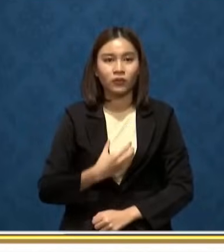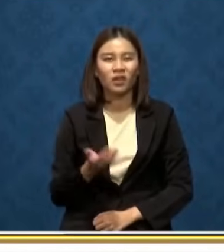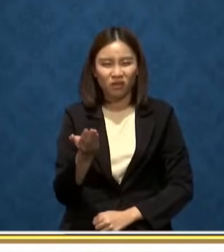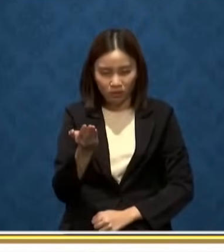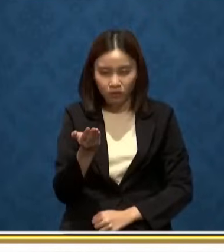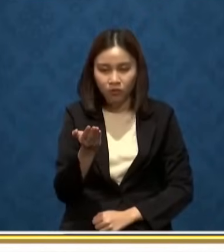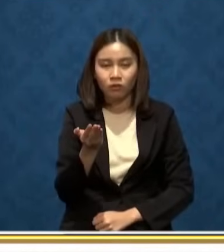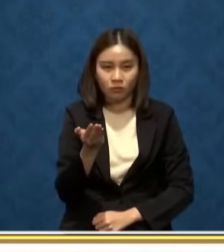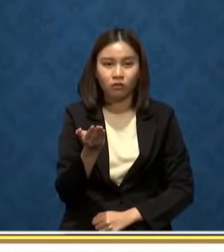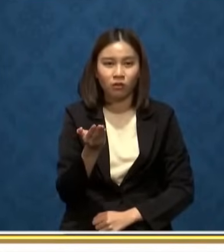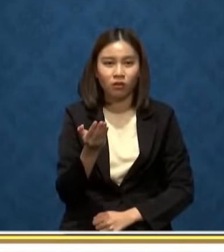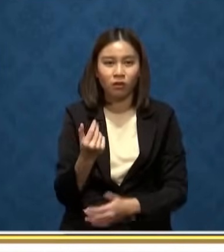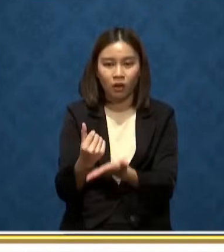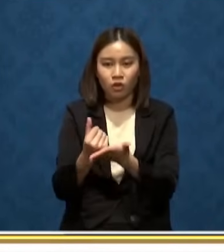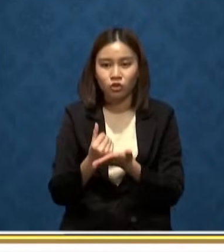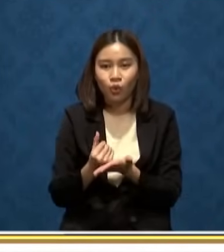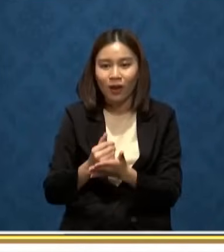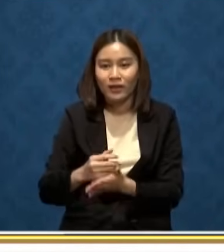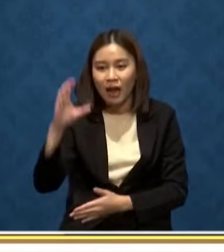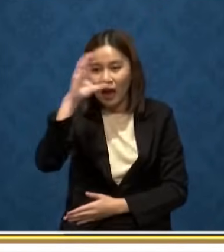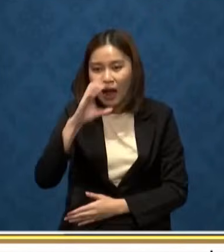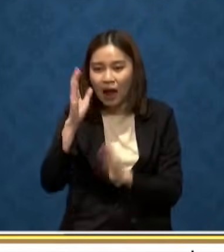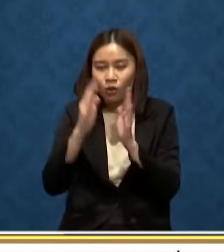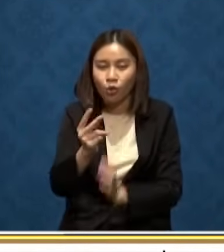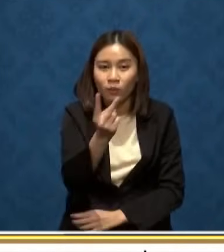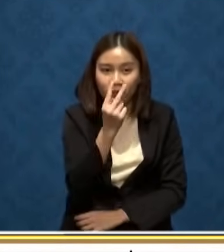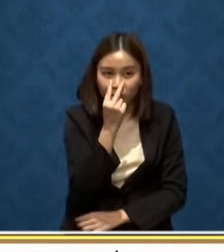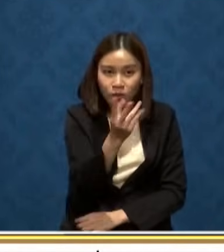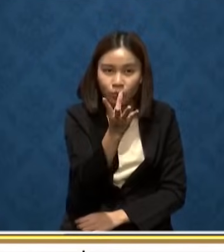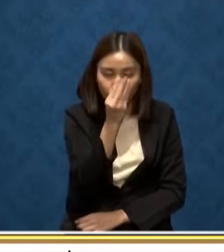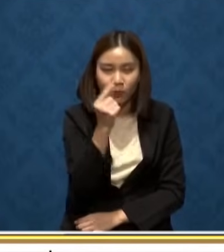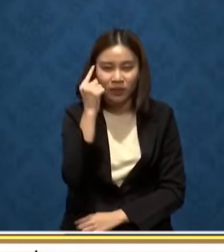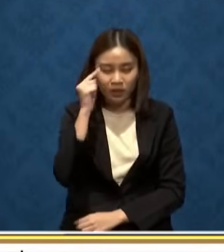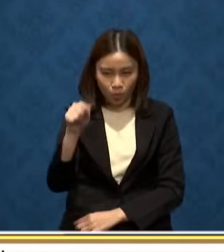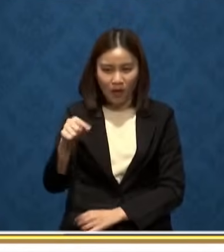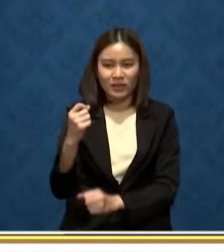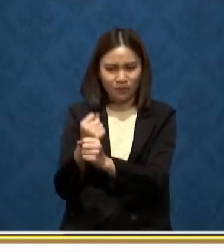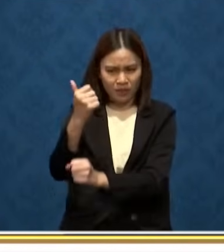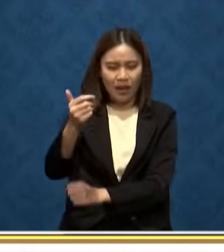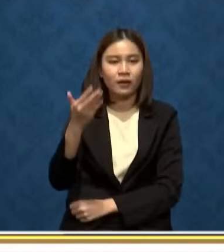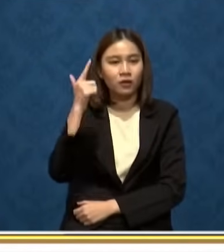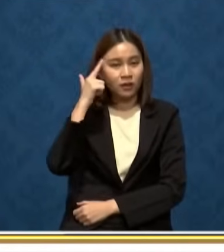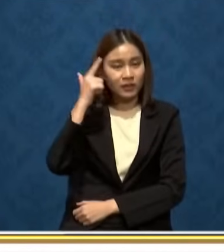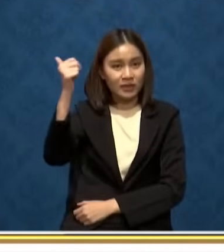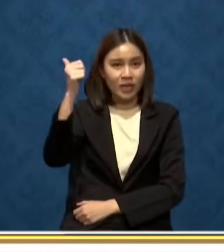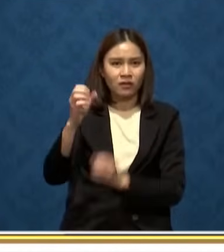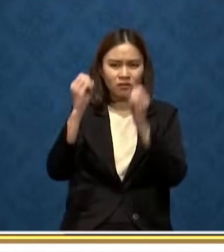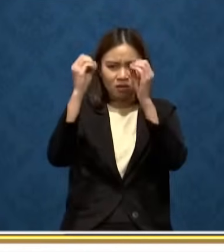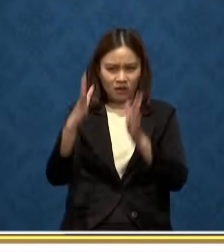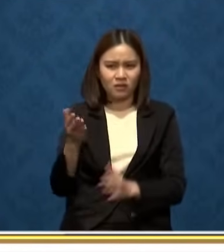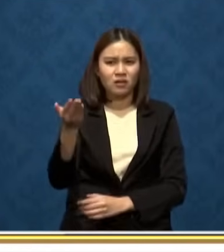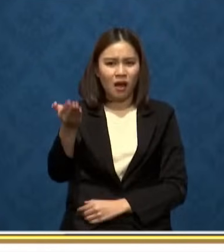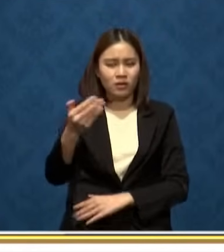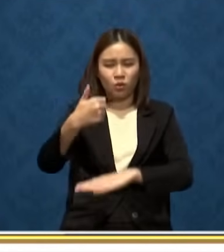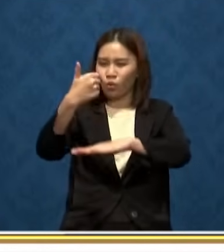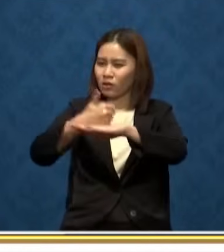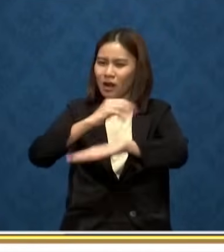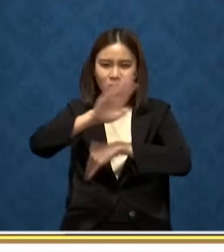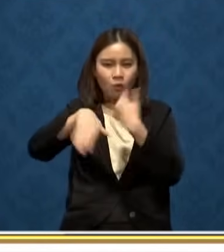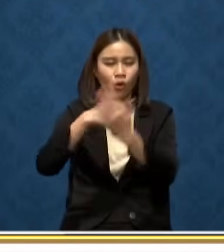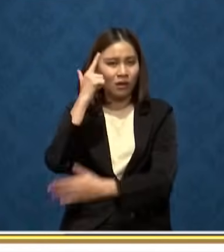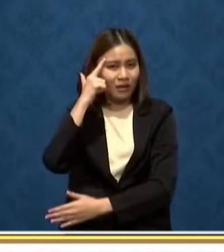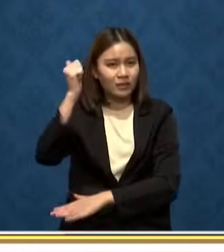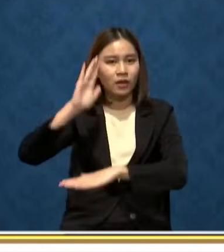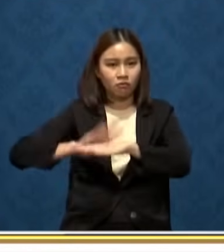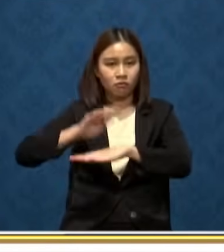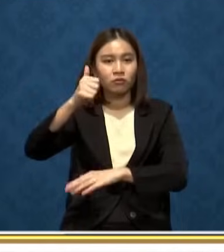ขอร้องนะครับช่วยหาคนดูเพิ่มผมคิดว่าท่านทำได้ท่านเก่งอาจารย์เจิมศักดิ์ท่านผอ.ท่านเก่ง